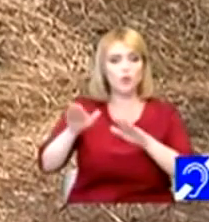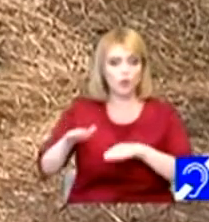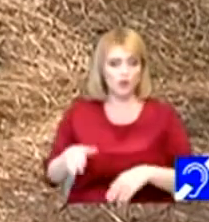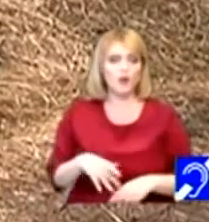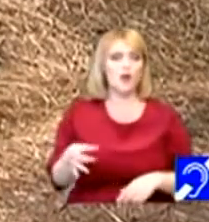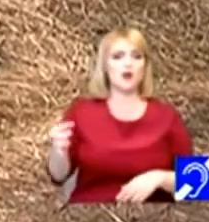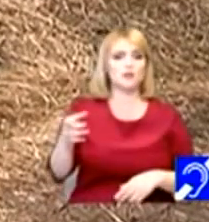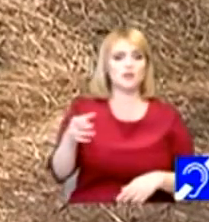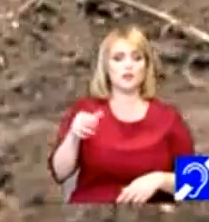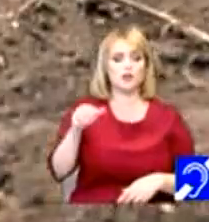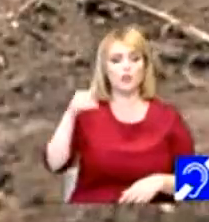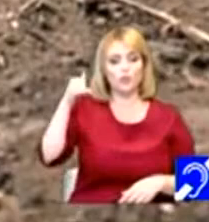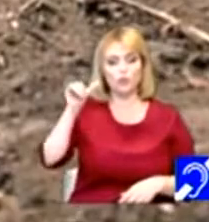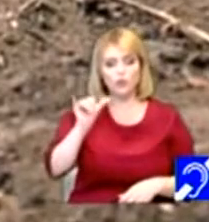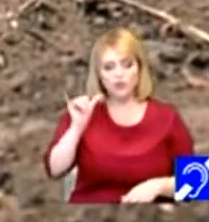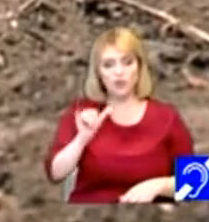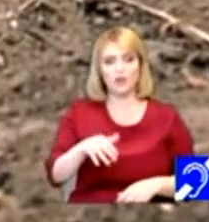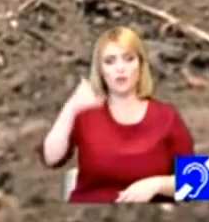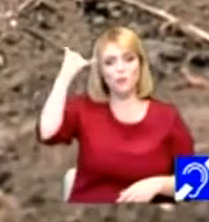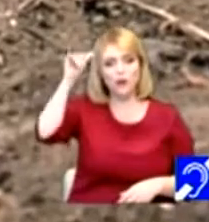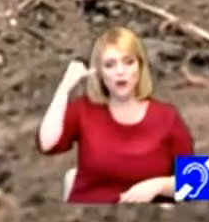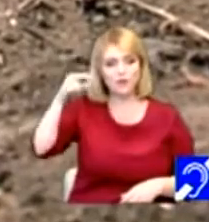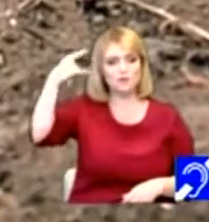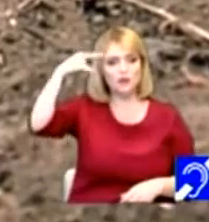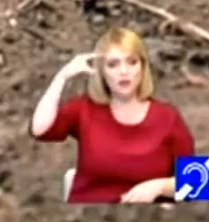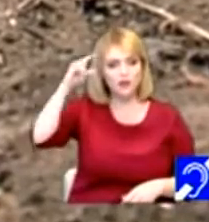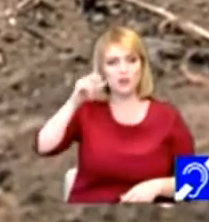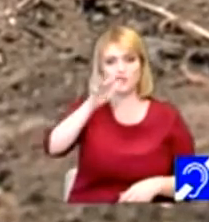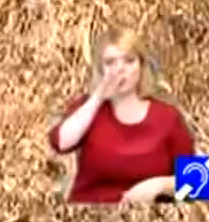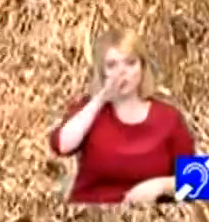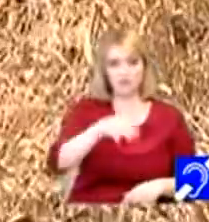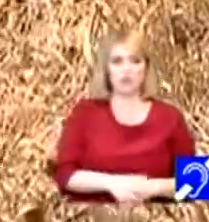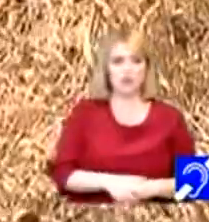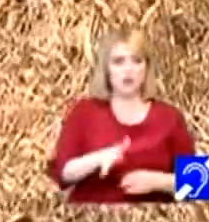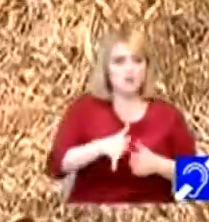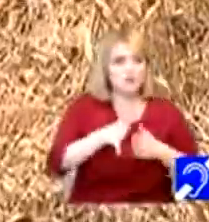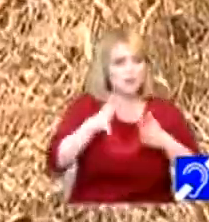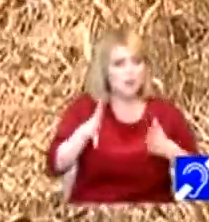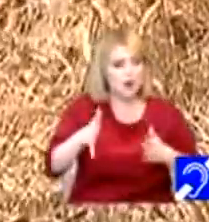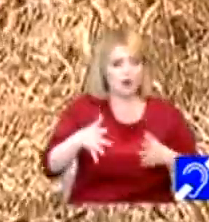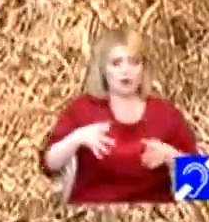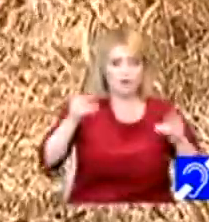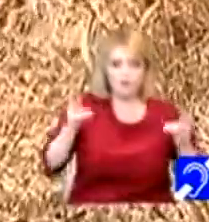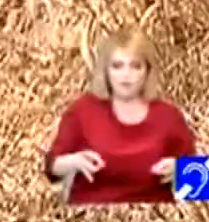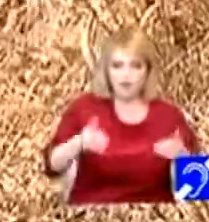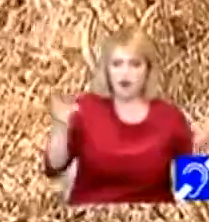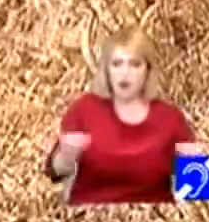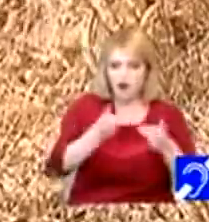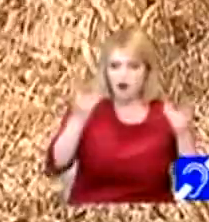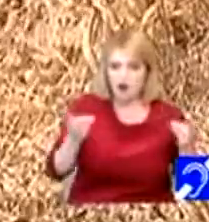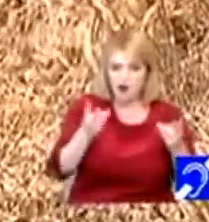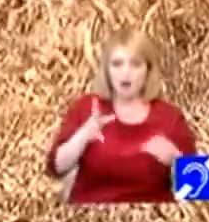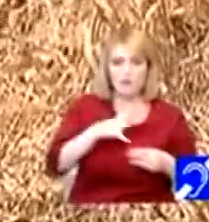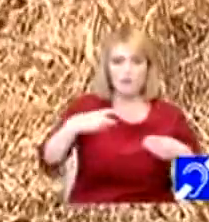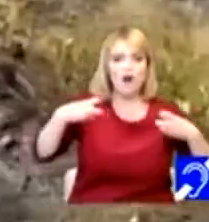raioanele Ungheni, Orhei, Telenești, Basarabeasca, Bălți sau Chișinău. Cel mai mare incendiu a fost înregistrat la Trifeș-Trezina, unde au ars